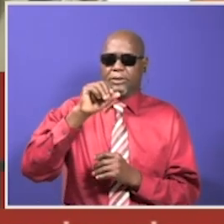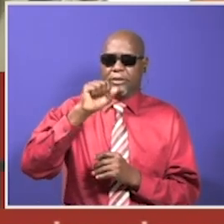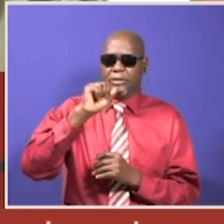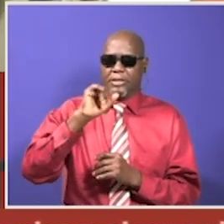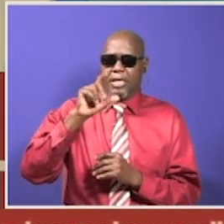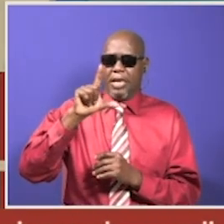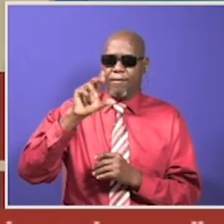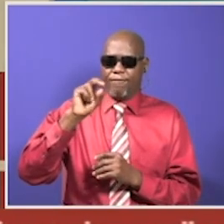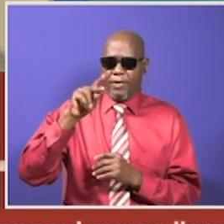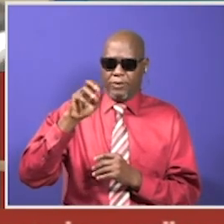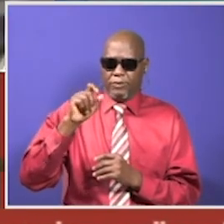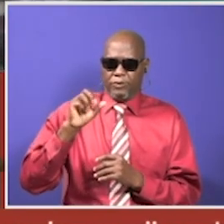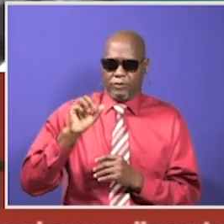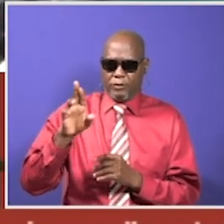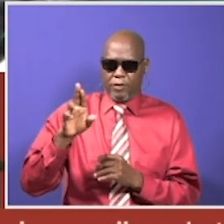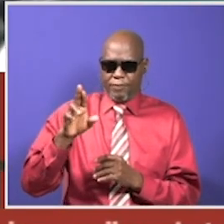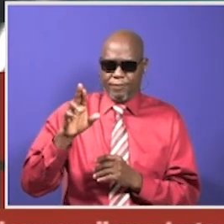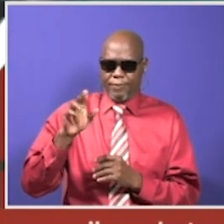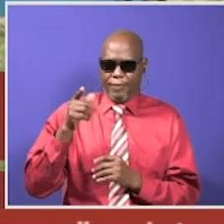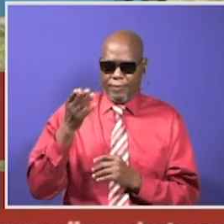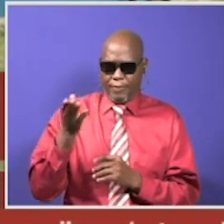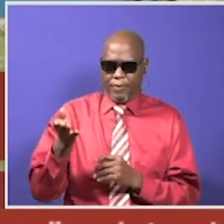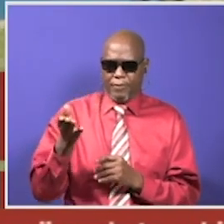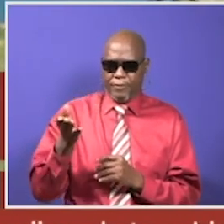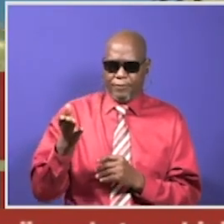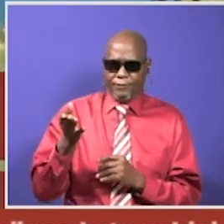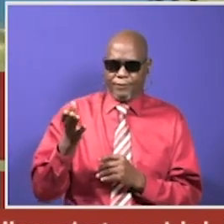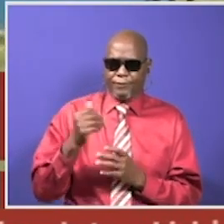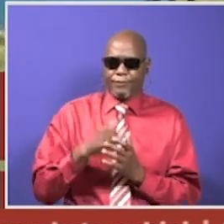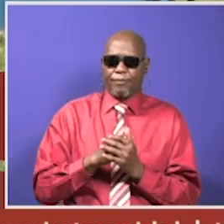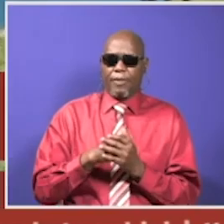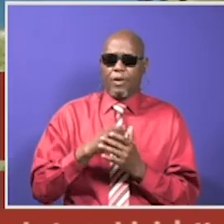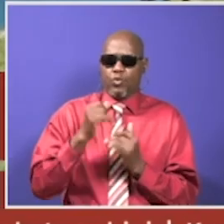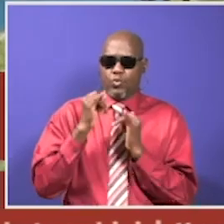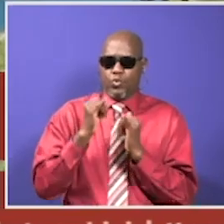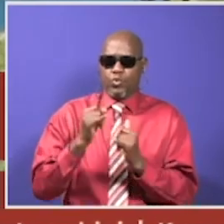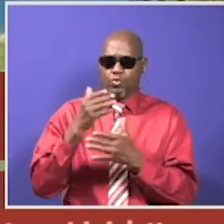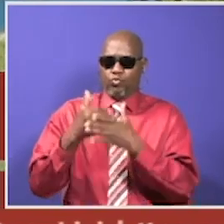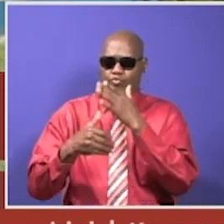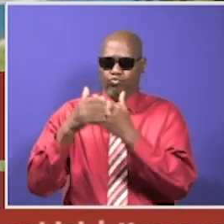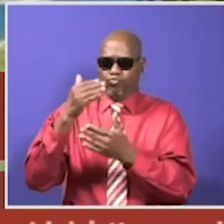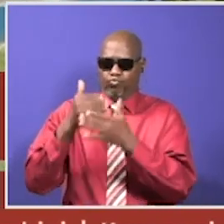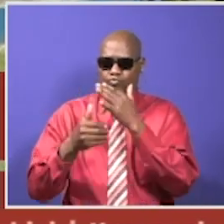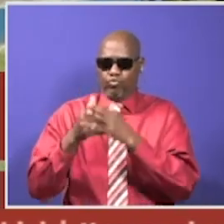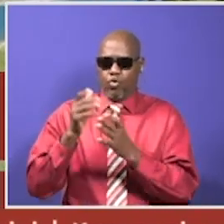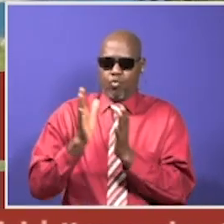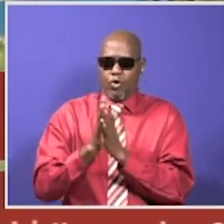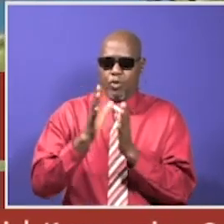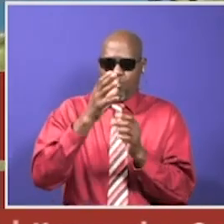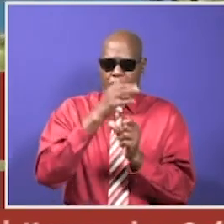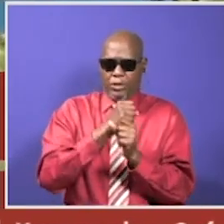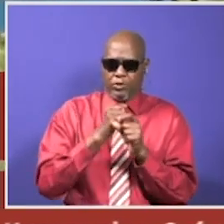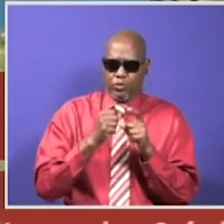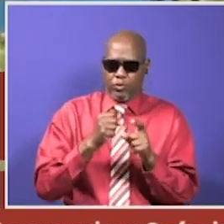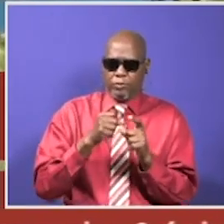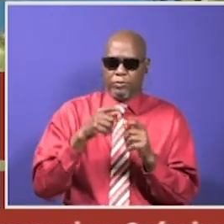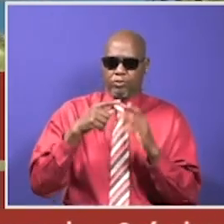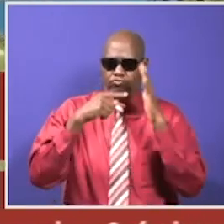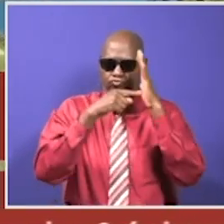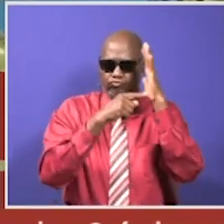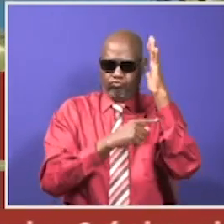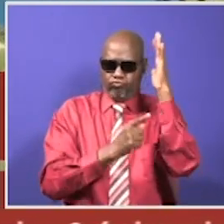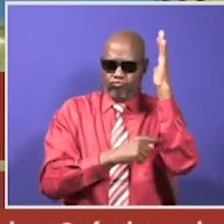aliongoza hafla ya uzinduzi rasmi wa bweni pacha lililojengwa na hazina hiyo. Katika hotuba yake,